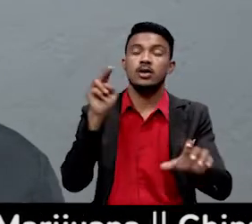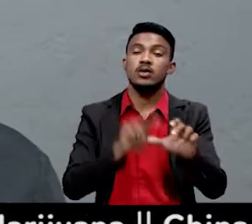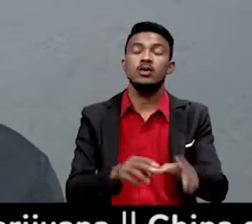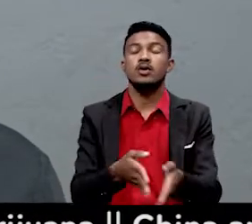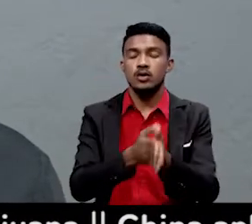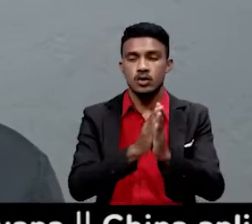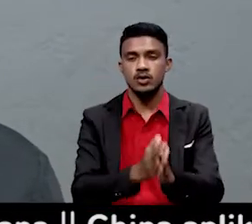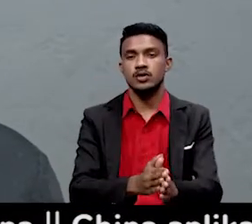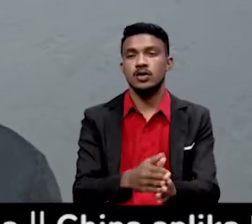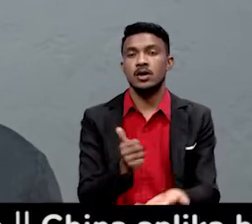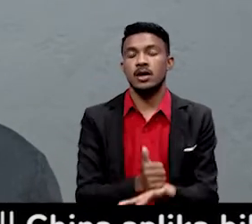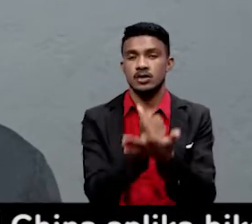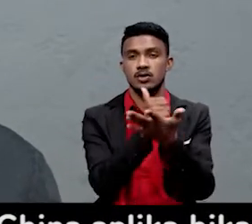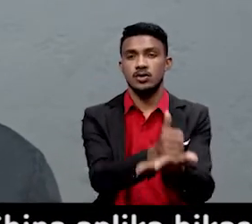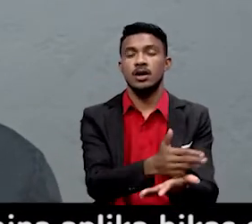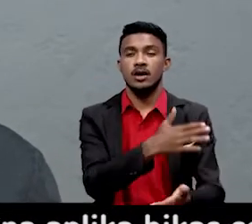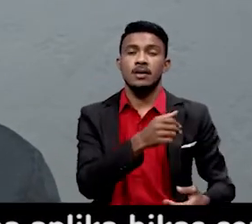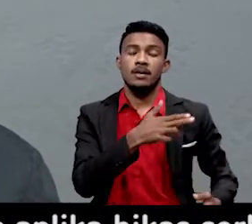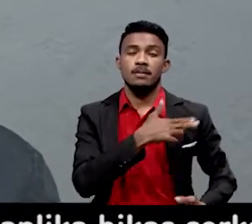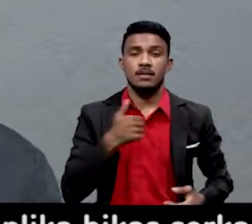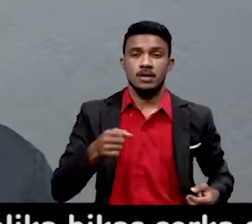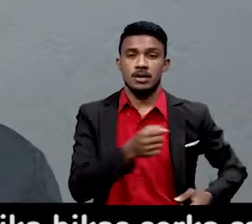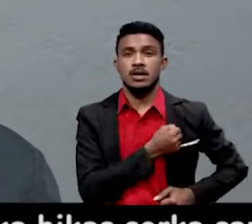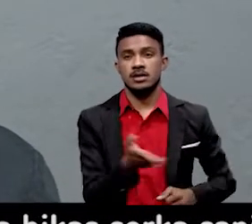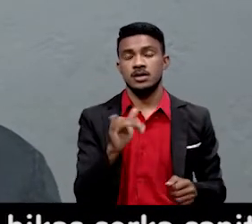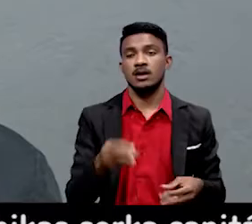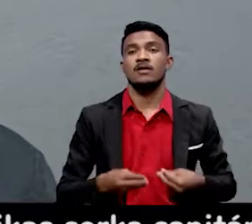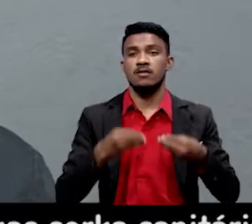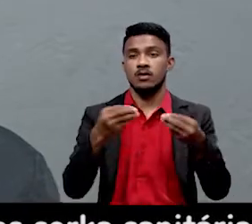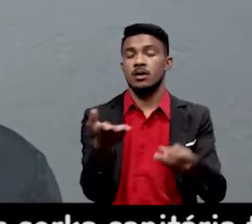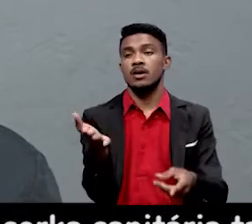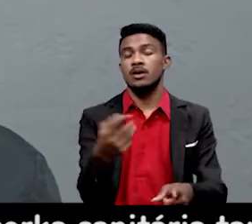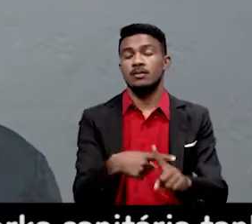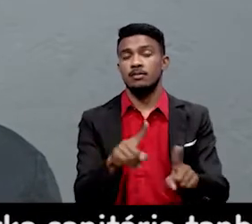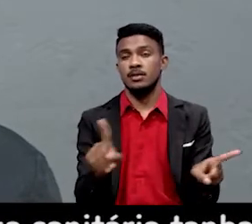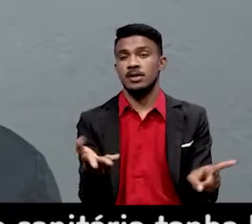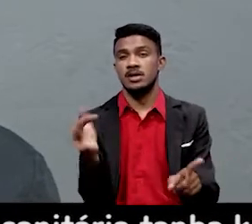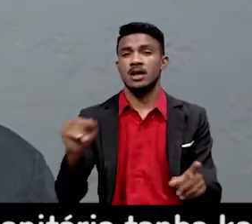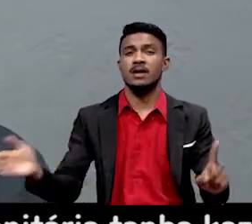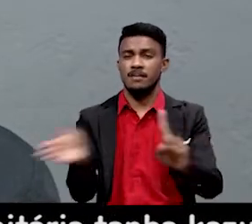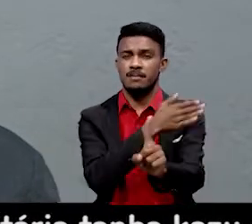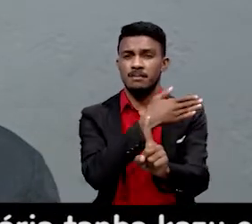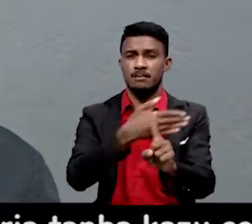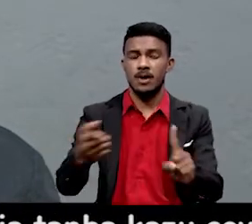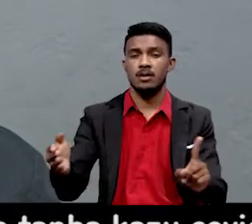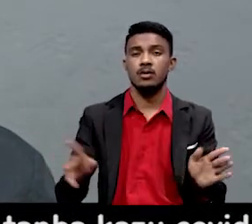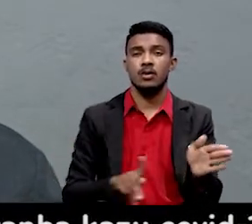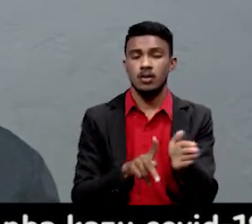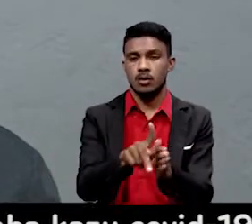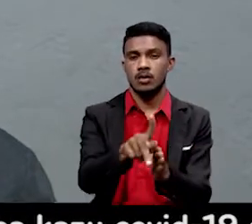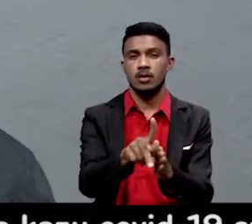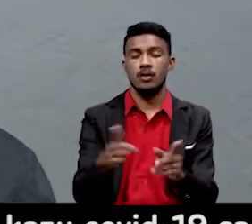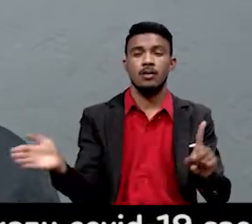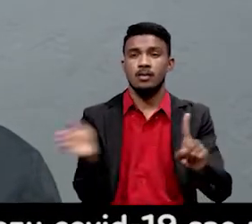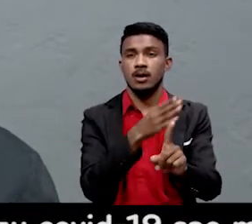los azuda ida ne ma ka militar sira fo mai be sira baku sira oho baku ema ho ka seda